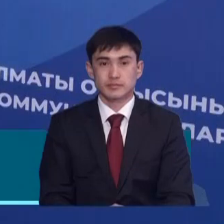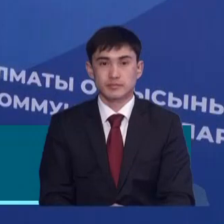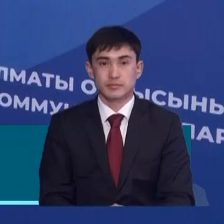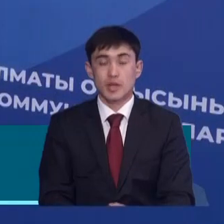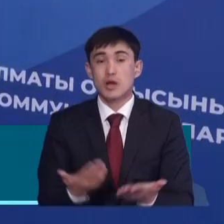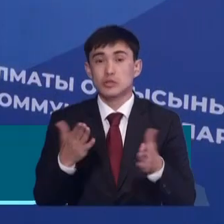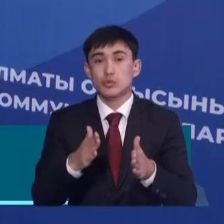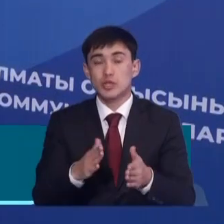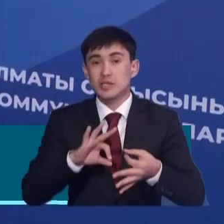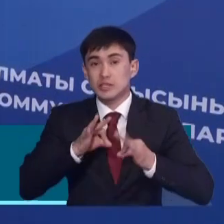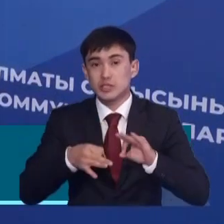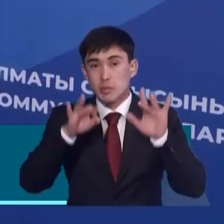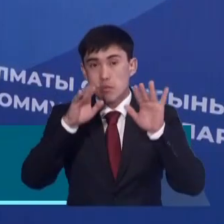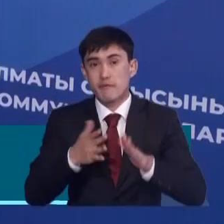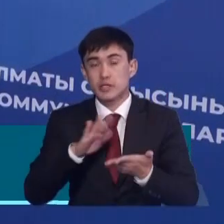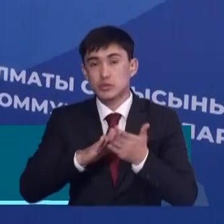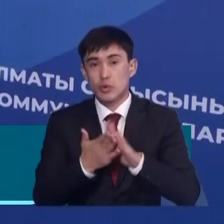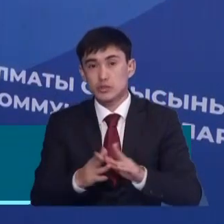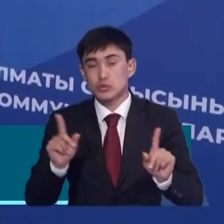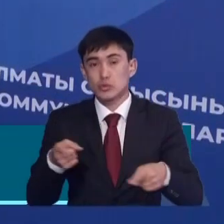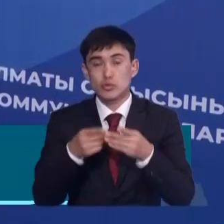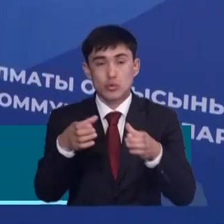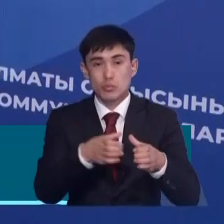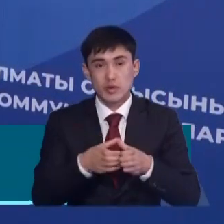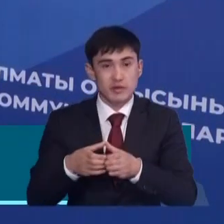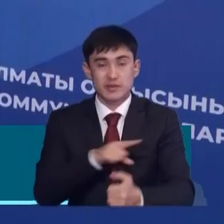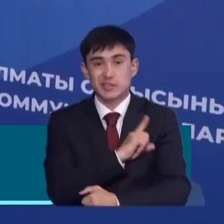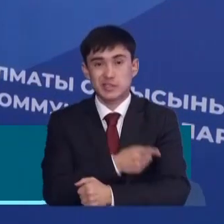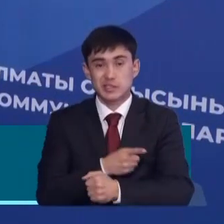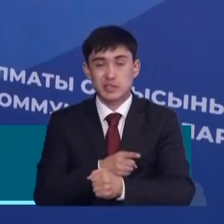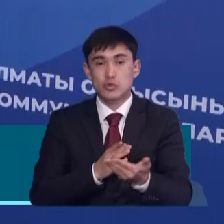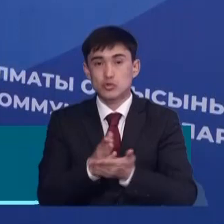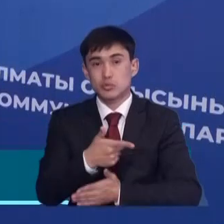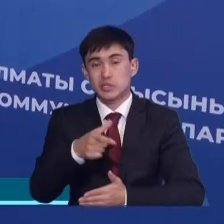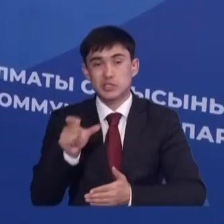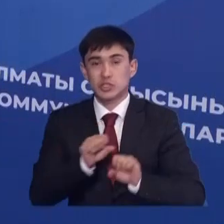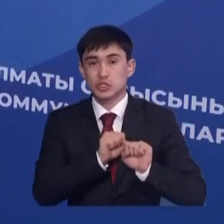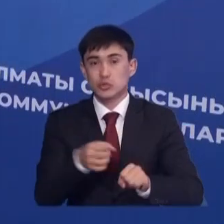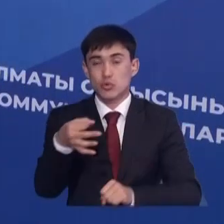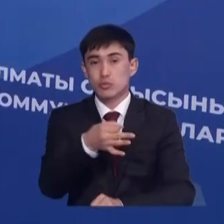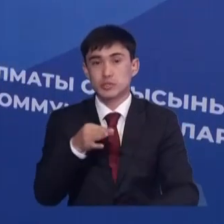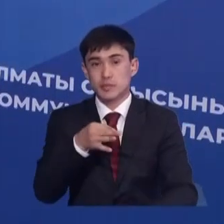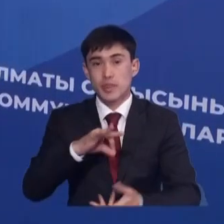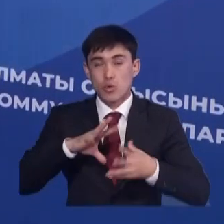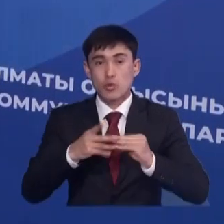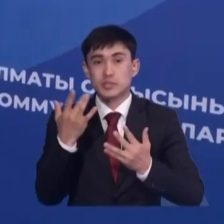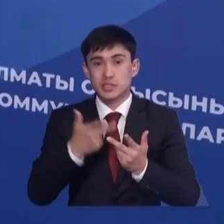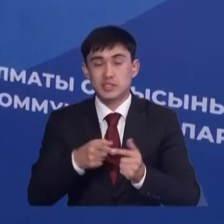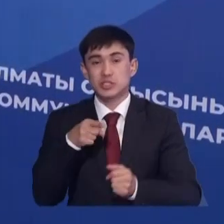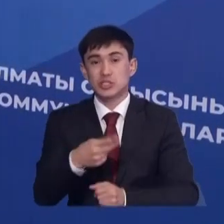На случай осложнения паводковой ситуации создана группировка сил и средств служб гражданской защиты в области общей